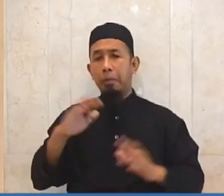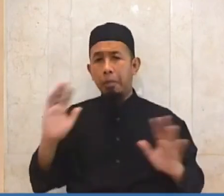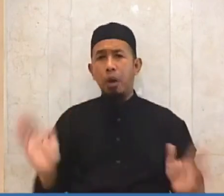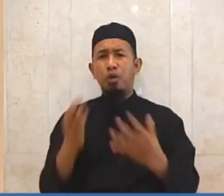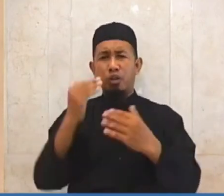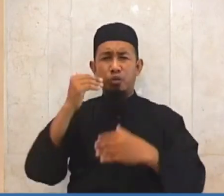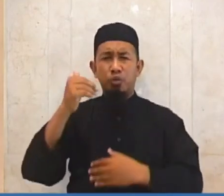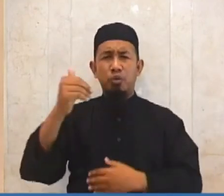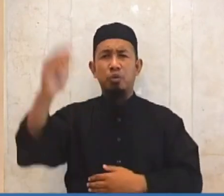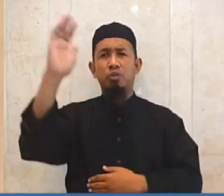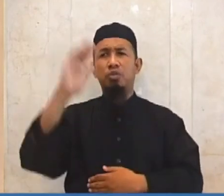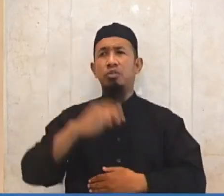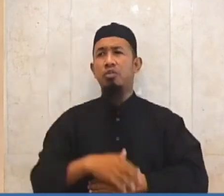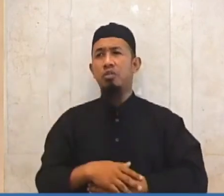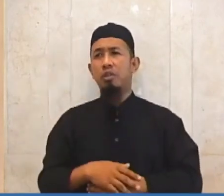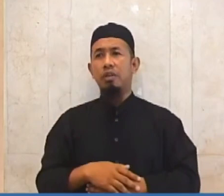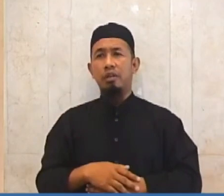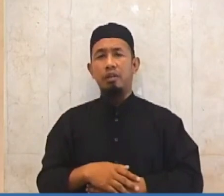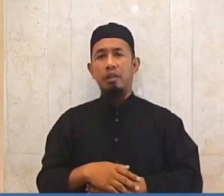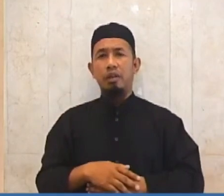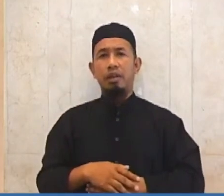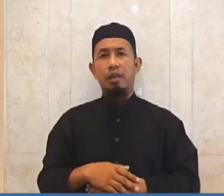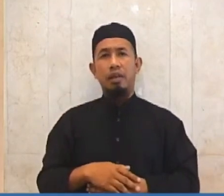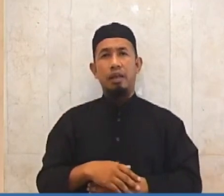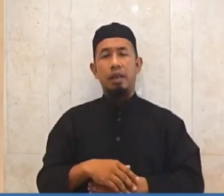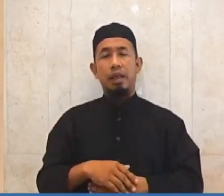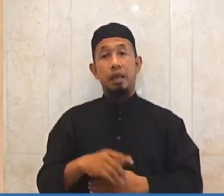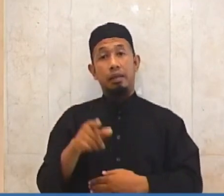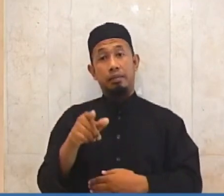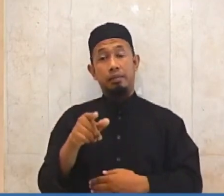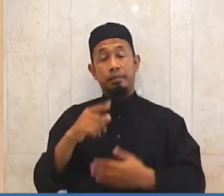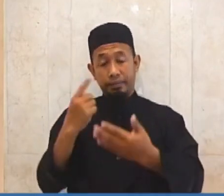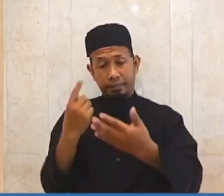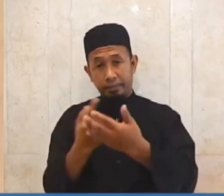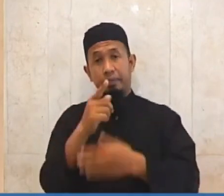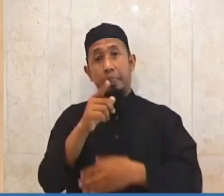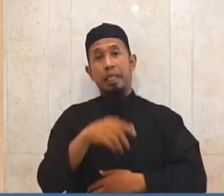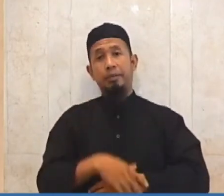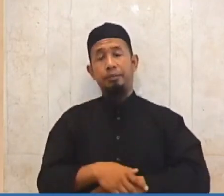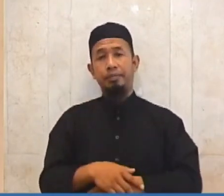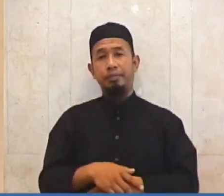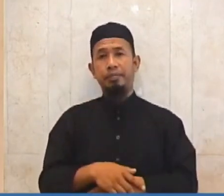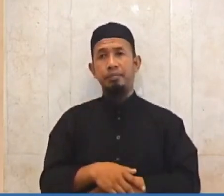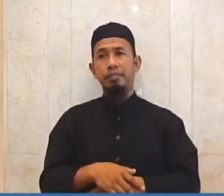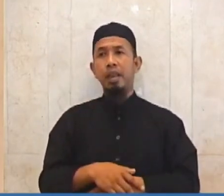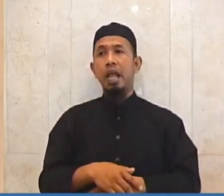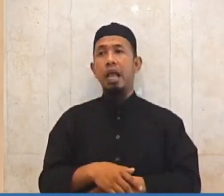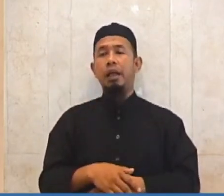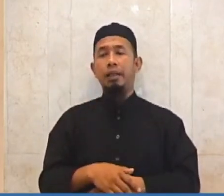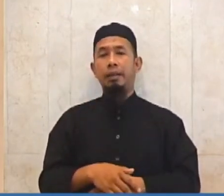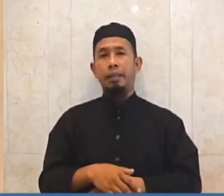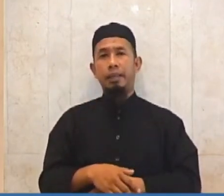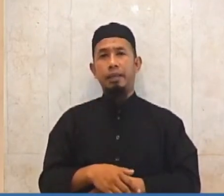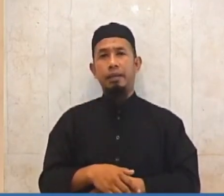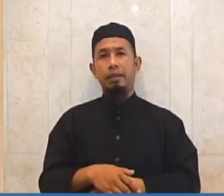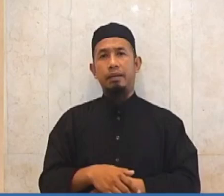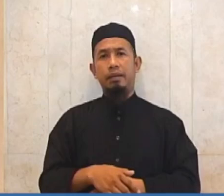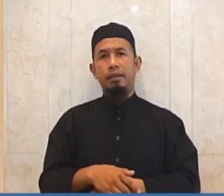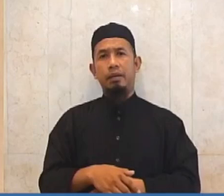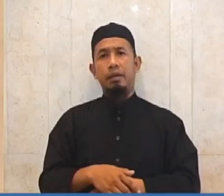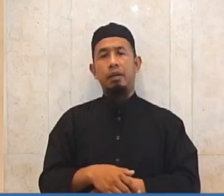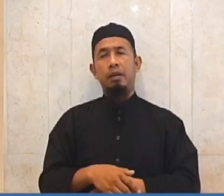batas waktu penugasan yang diterima oleh Aparatur Negara atau Abdi Negara